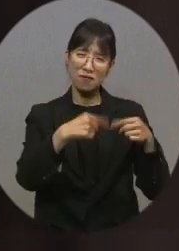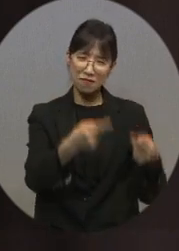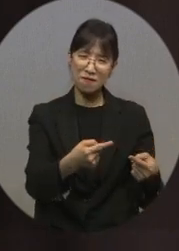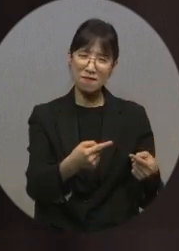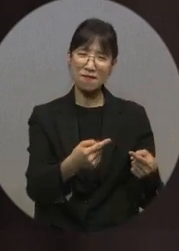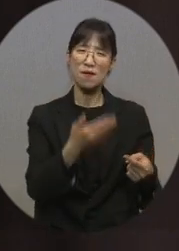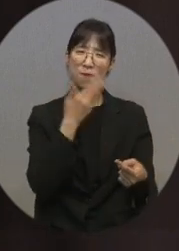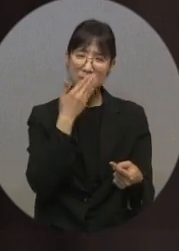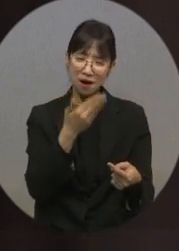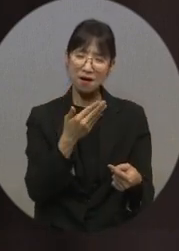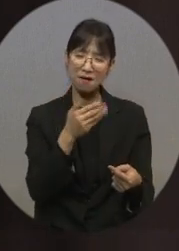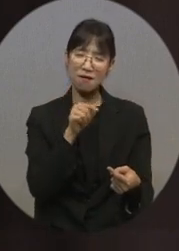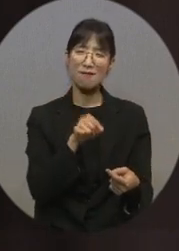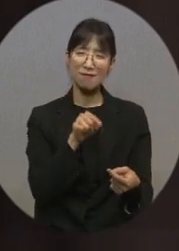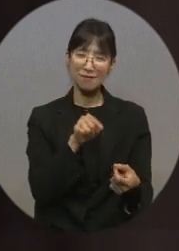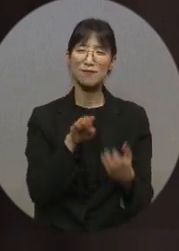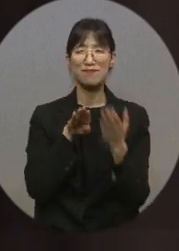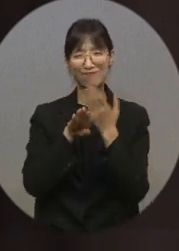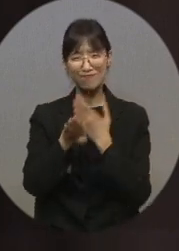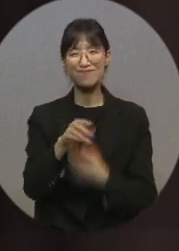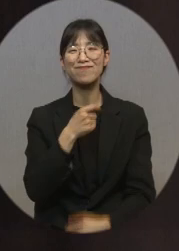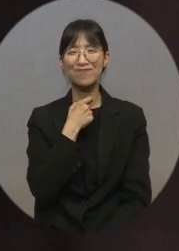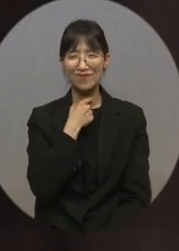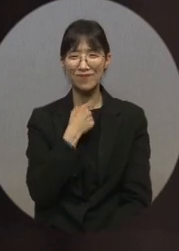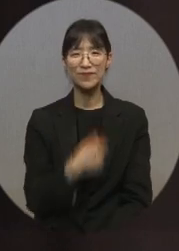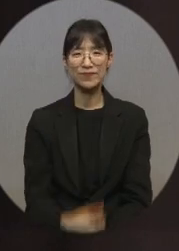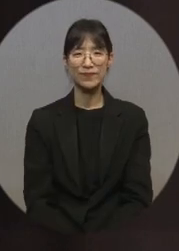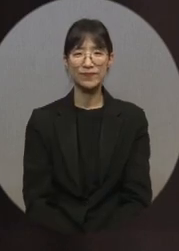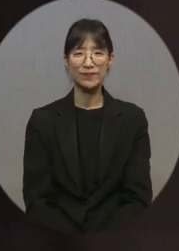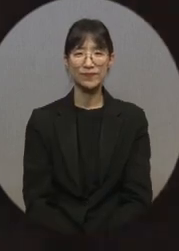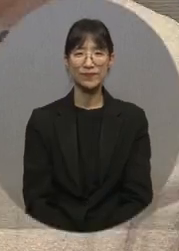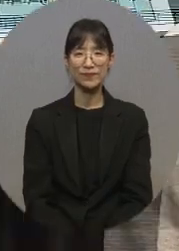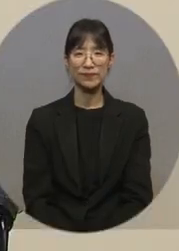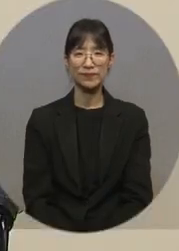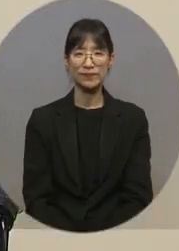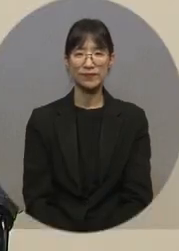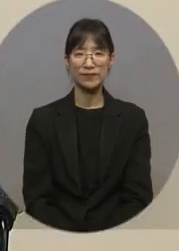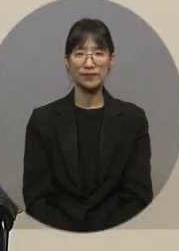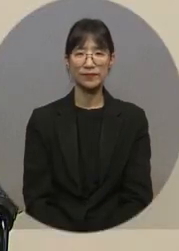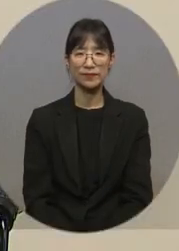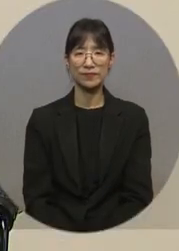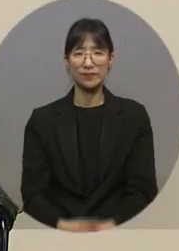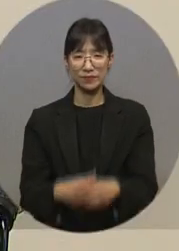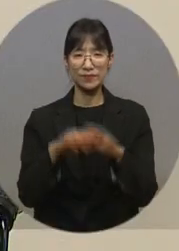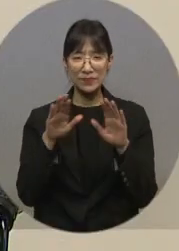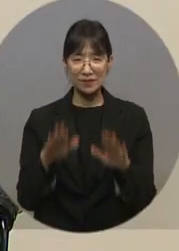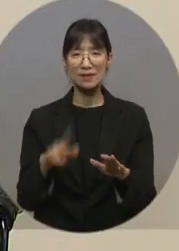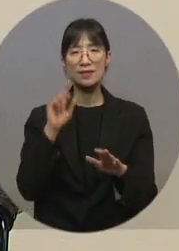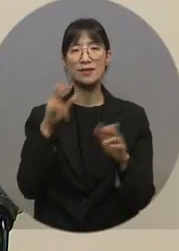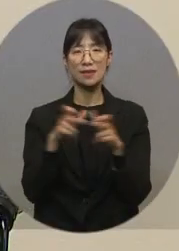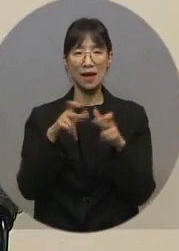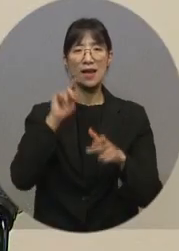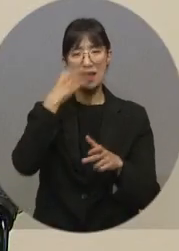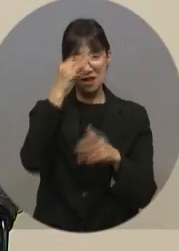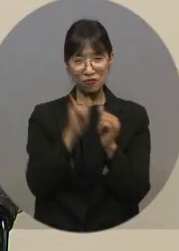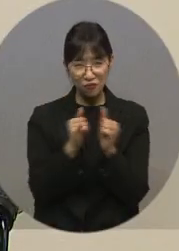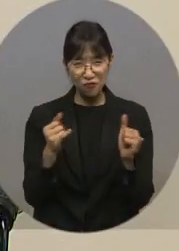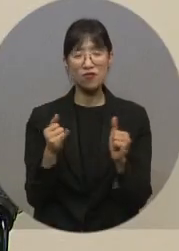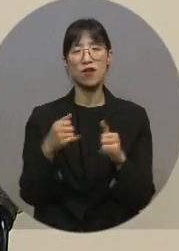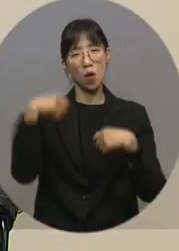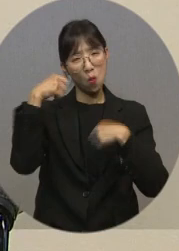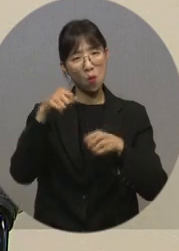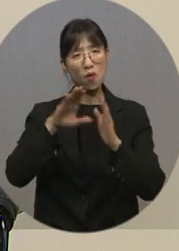있는 네, 그런 미래가 왔으면 좋겠습니다. 이제 장애 예술인들이 무슨 공연을 한다거나 했을